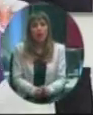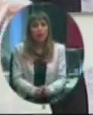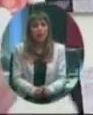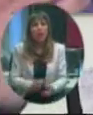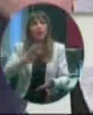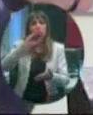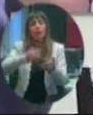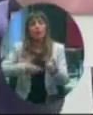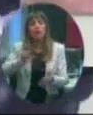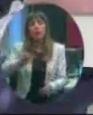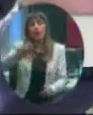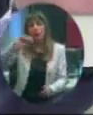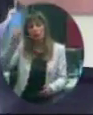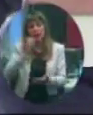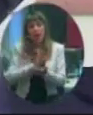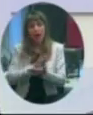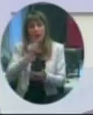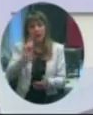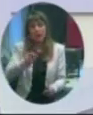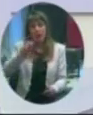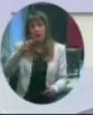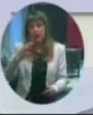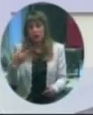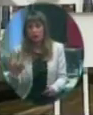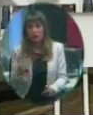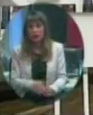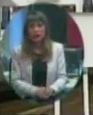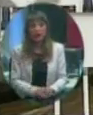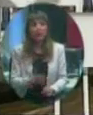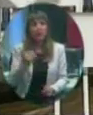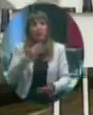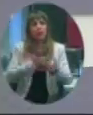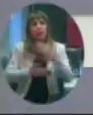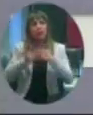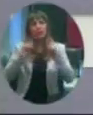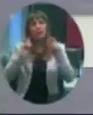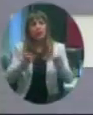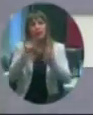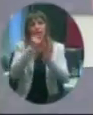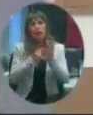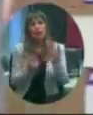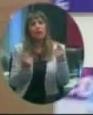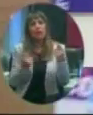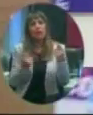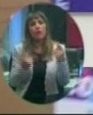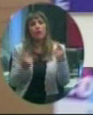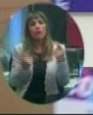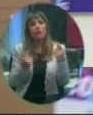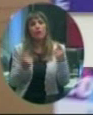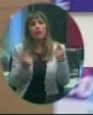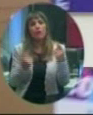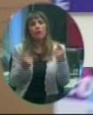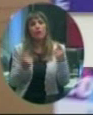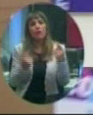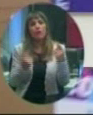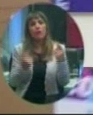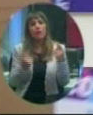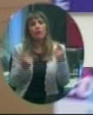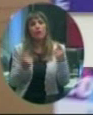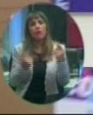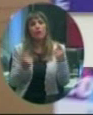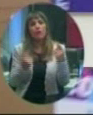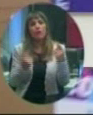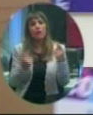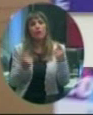ראשונה וכהכנה לקריאה שנייה ושלישית, התייחס מגיש החוק ויושב ראש ועדת הכנסת, חבר הכנסת יואב קיש, להשפעתו על